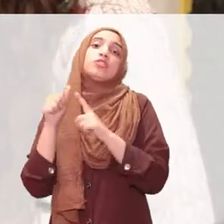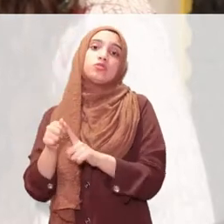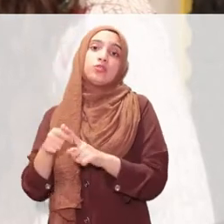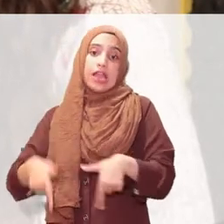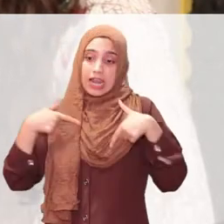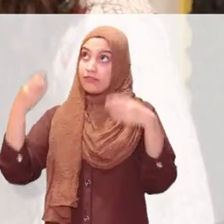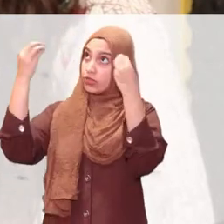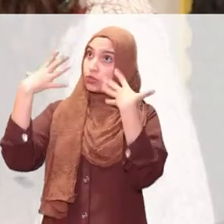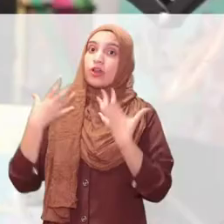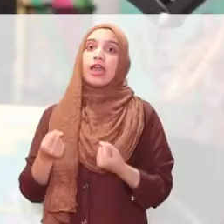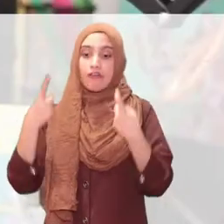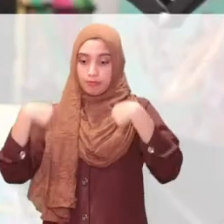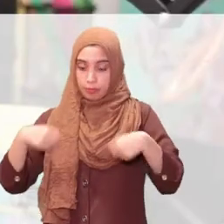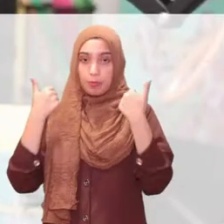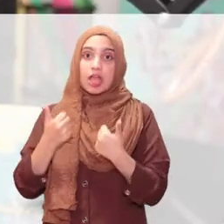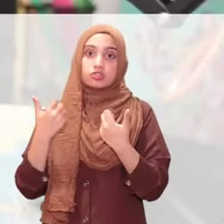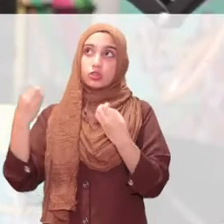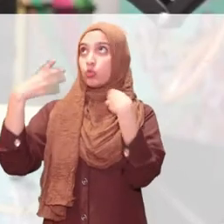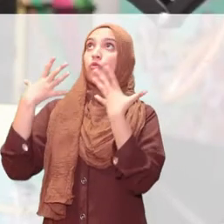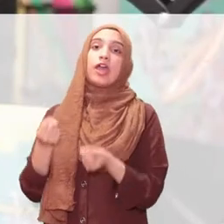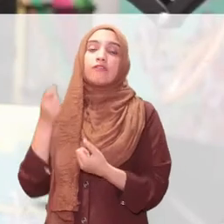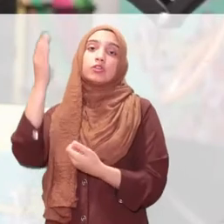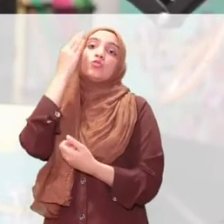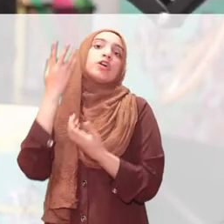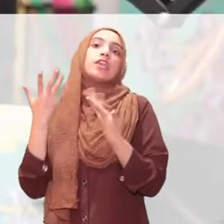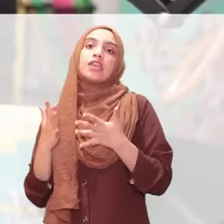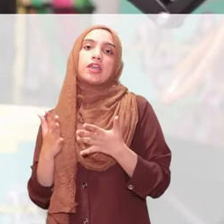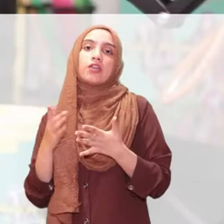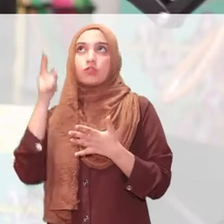पर मैं कुछ नहीं कर सकता है और 10 साल रहते हैं और